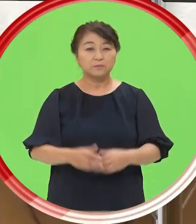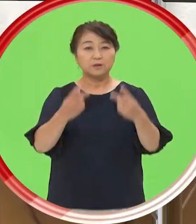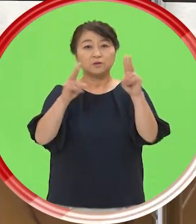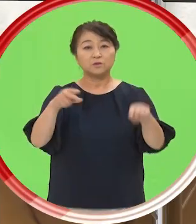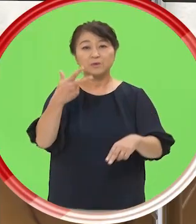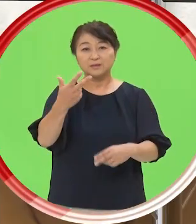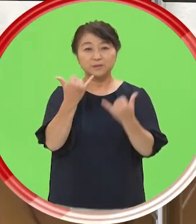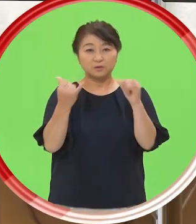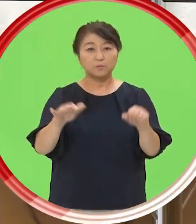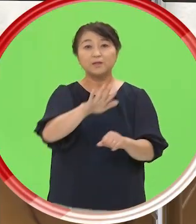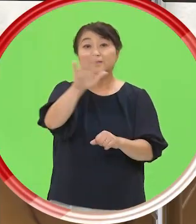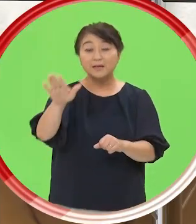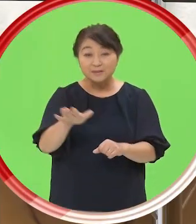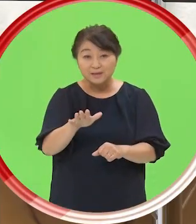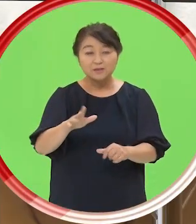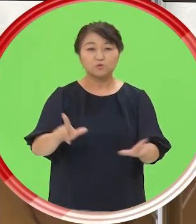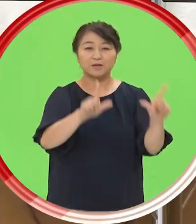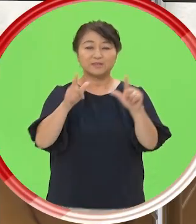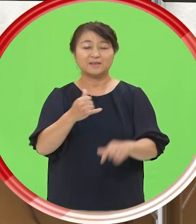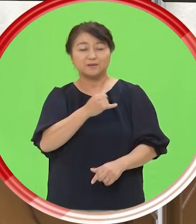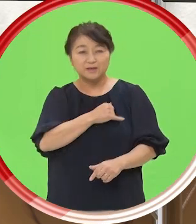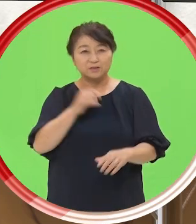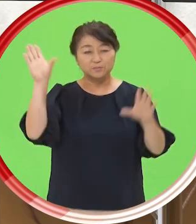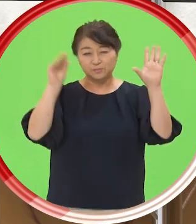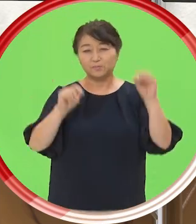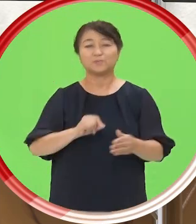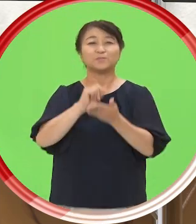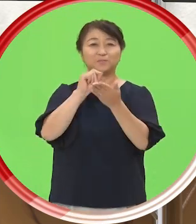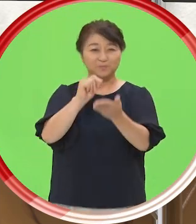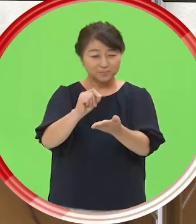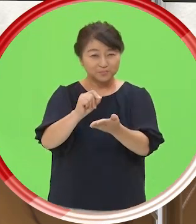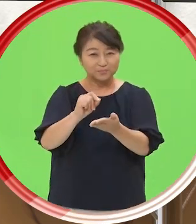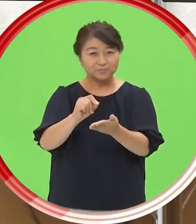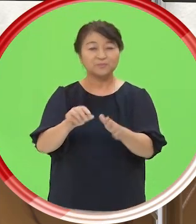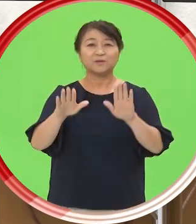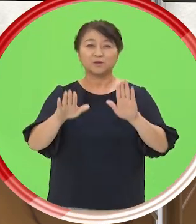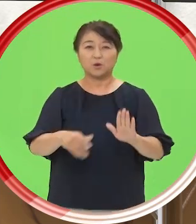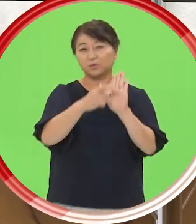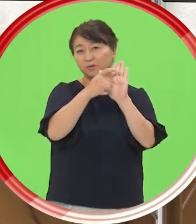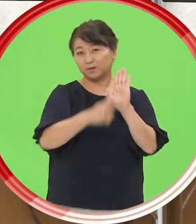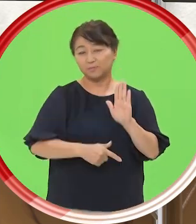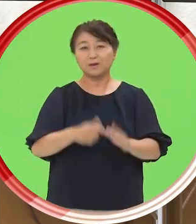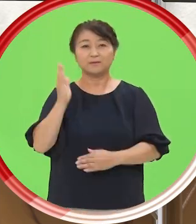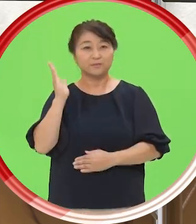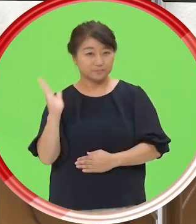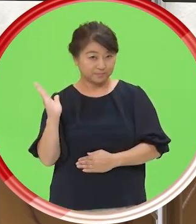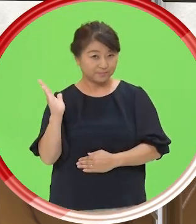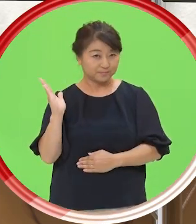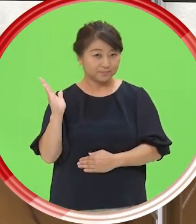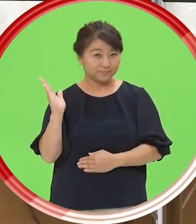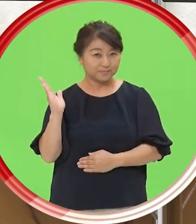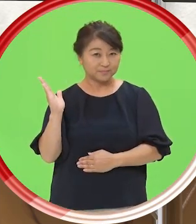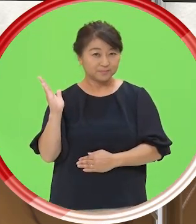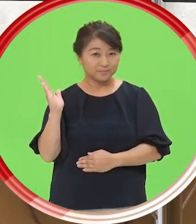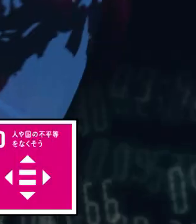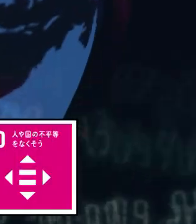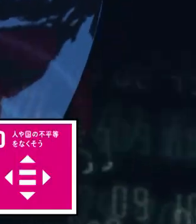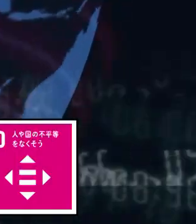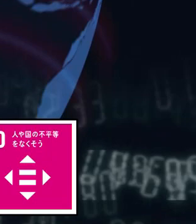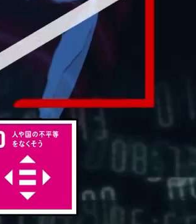広島市民の皆さんに暮らしに役立つ耳寄りな情報をお届けします。今回のテーマはこちらです。